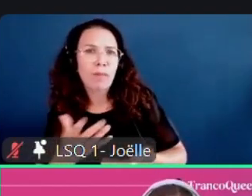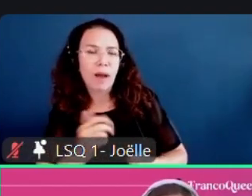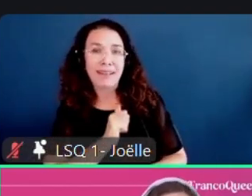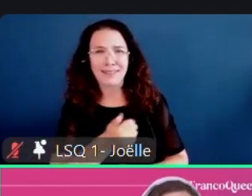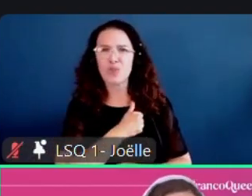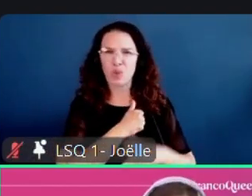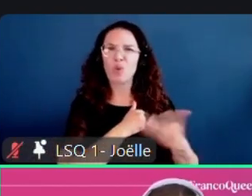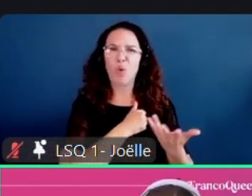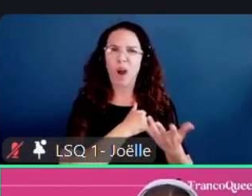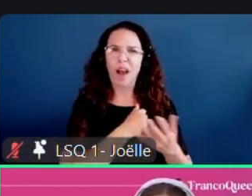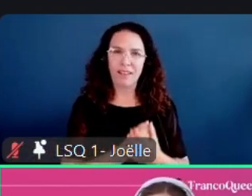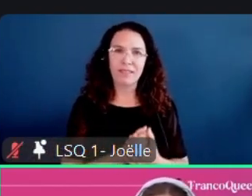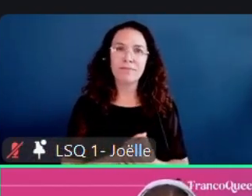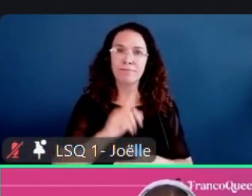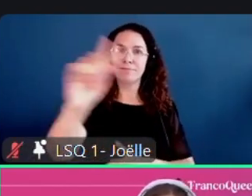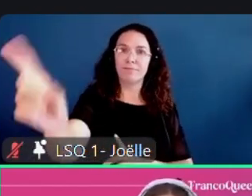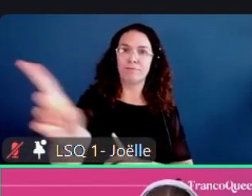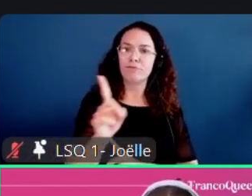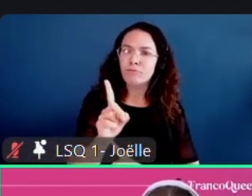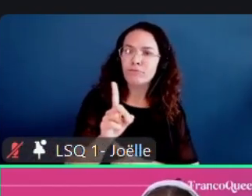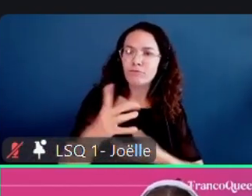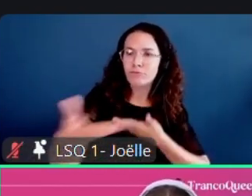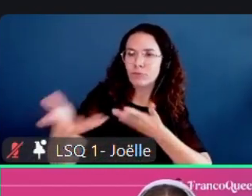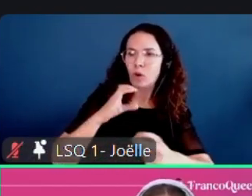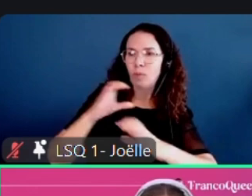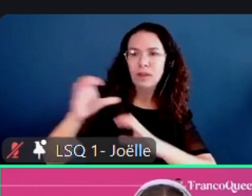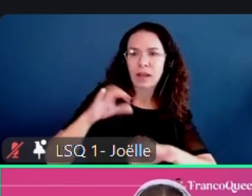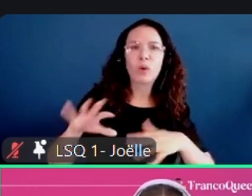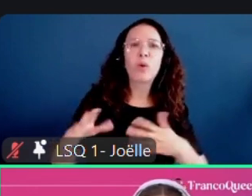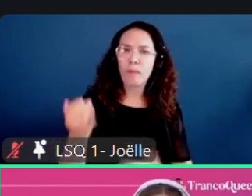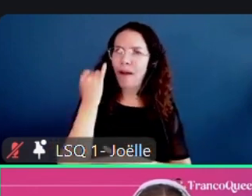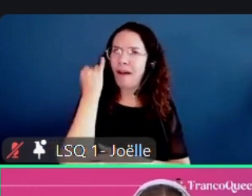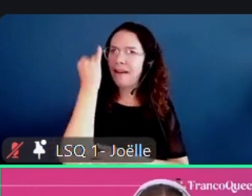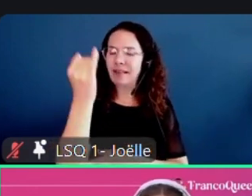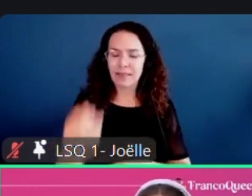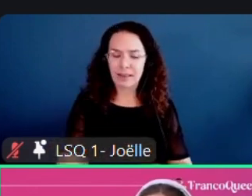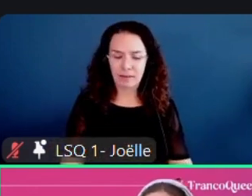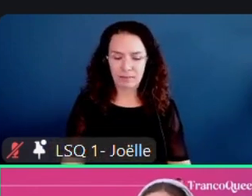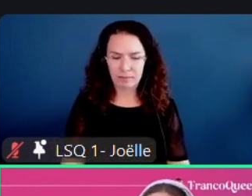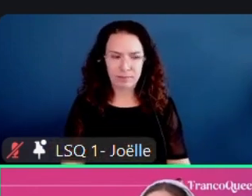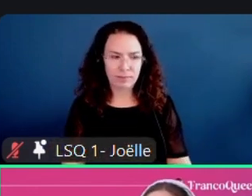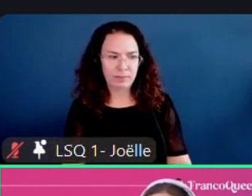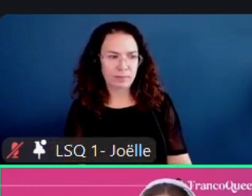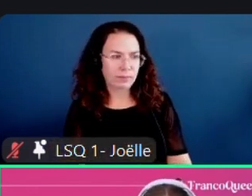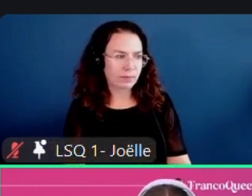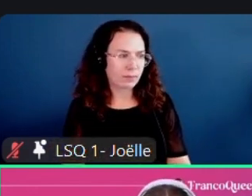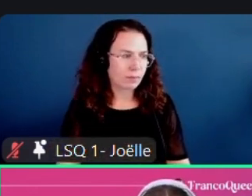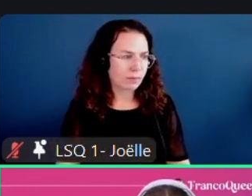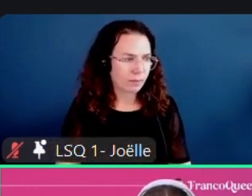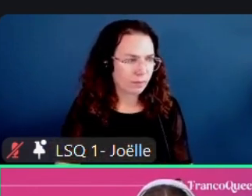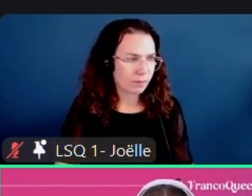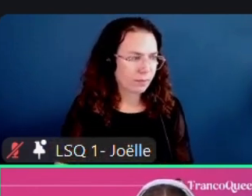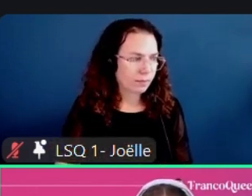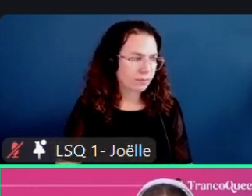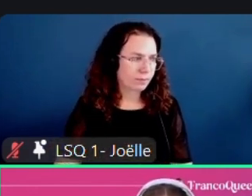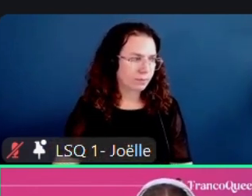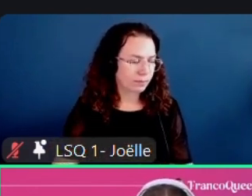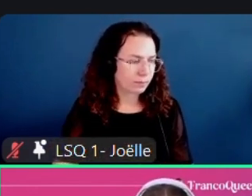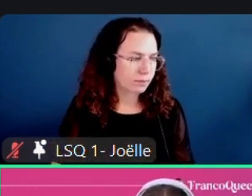personne arrive, quelles approches de relations communicationnelles est-ce qu'on pourrait mettre en place pour faciliter l'expérience de cette